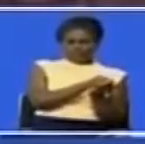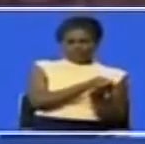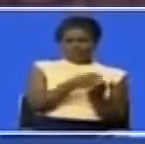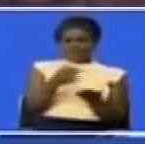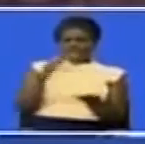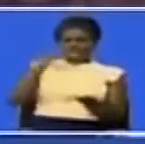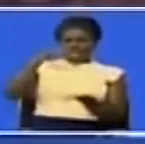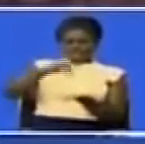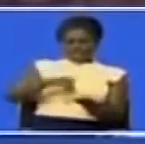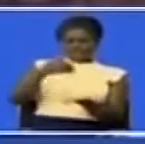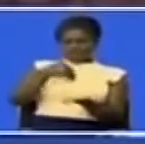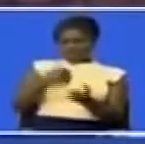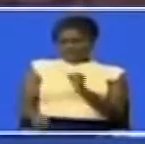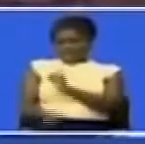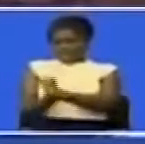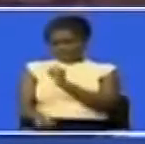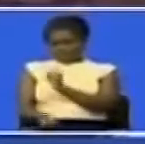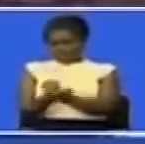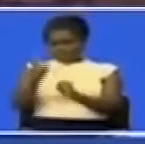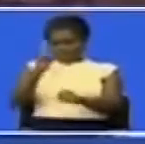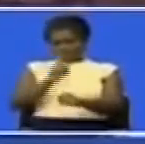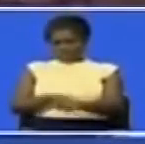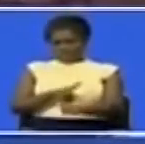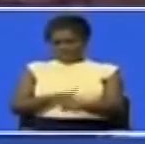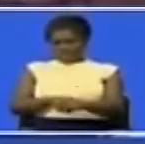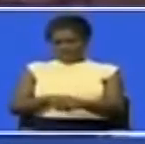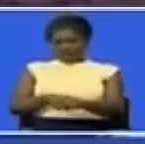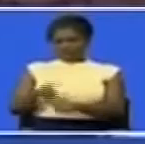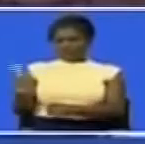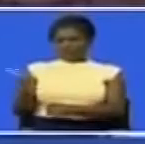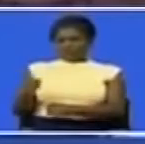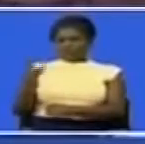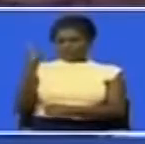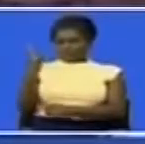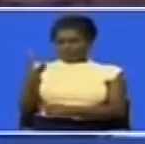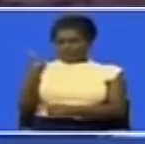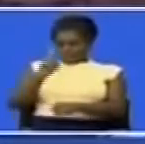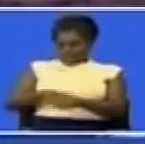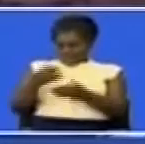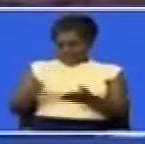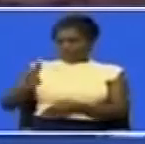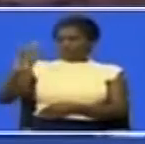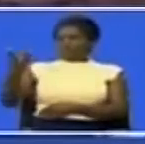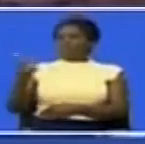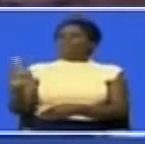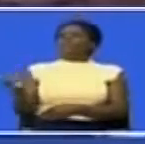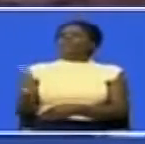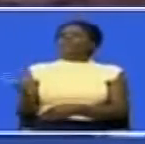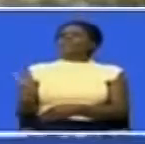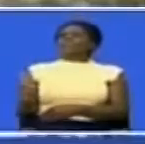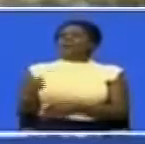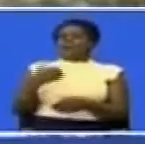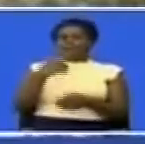ikatazamiwa tu ielezwe wakati kutakuweko na rais wa nne, na wakati ni huu juwe ndiye rais wa